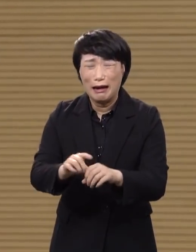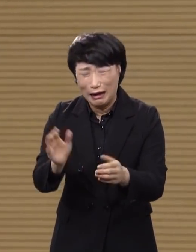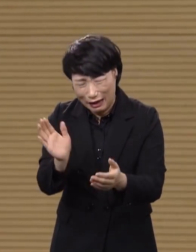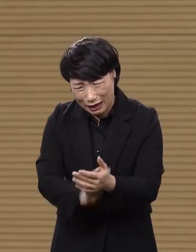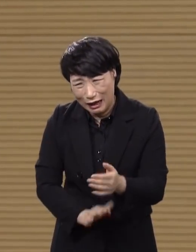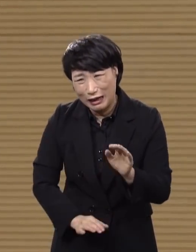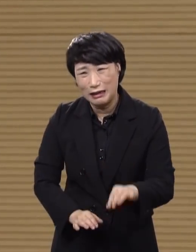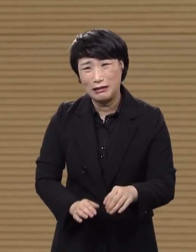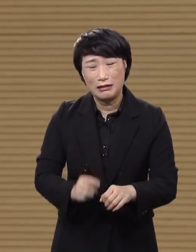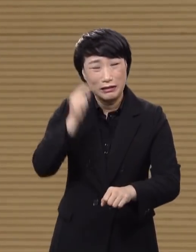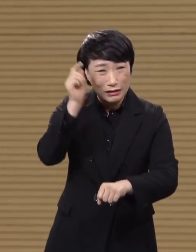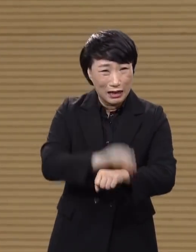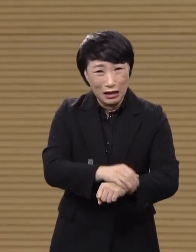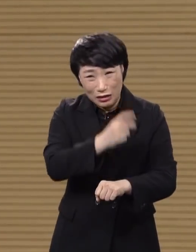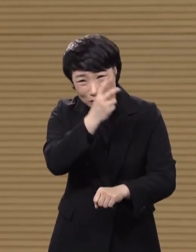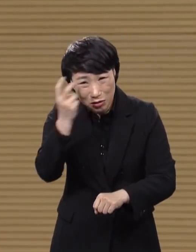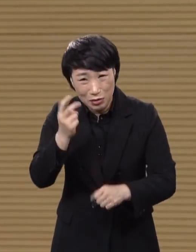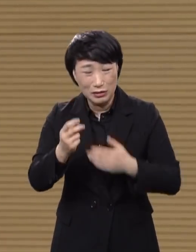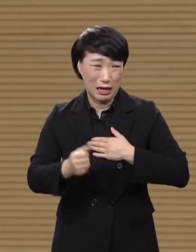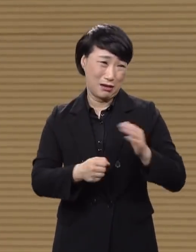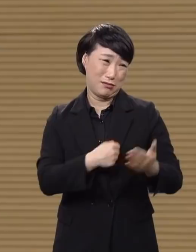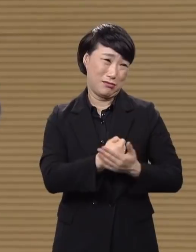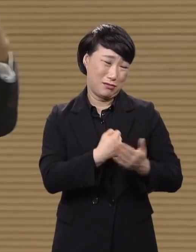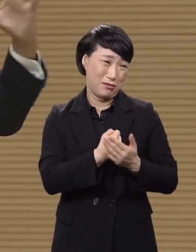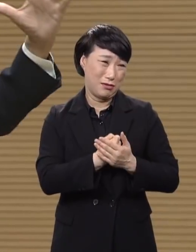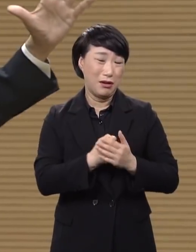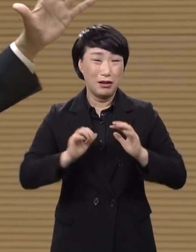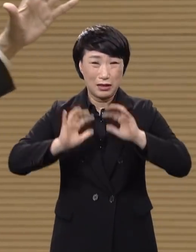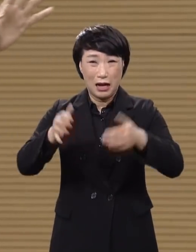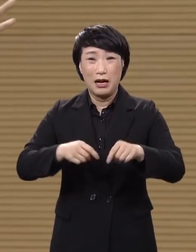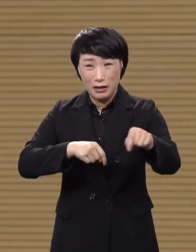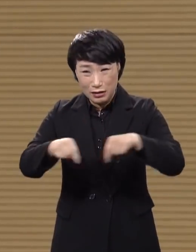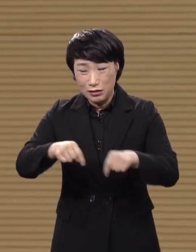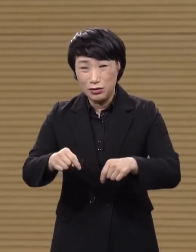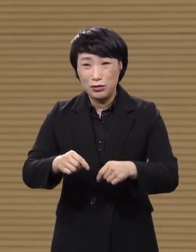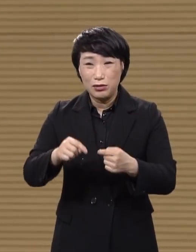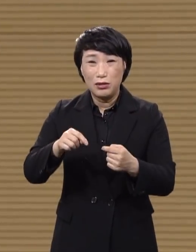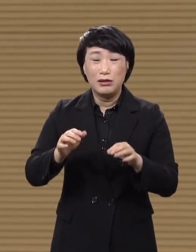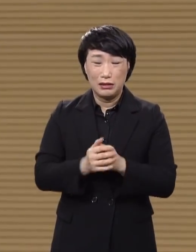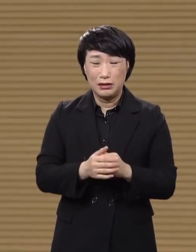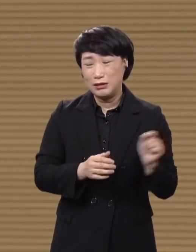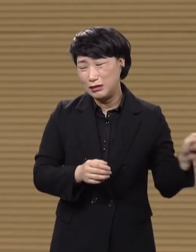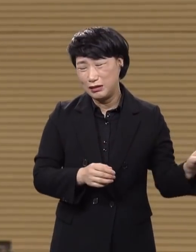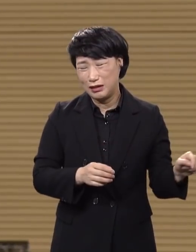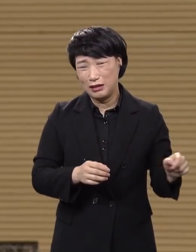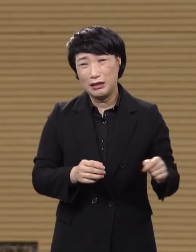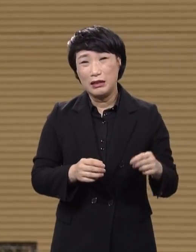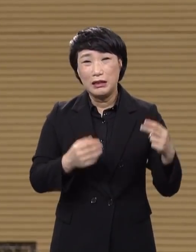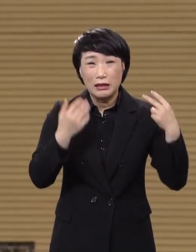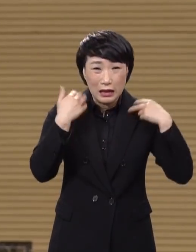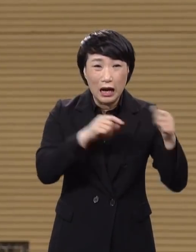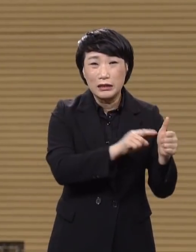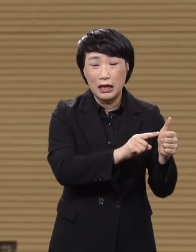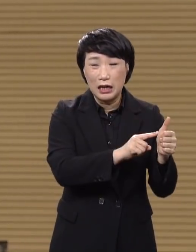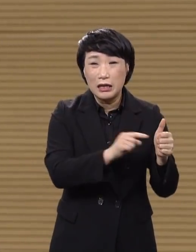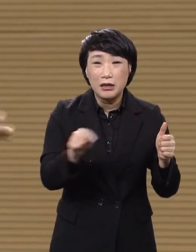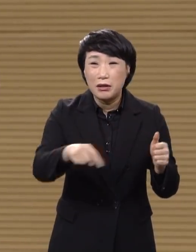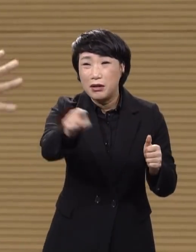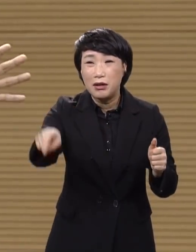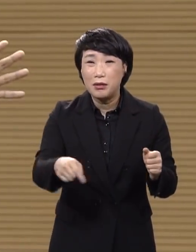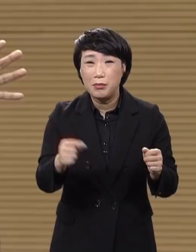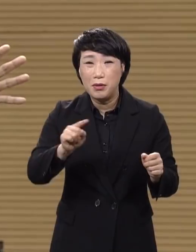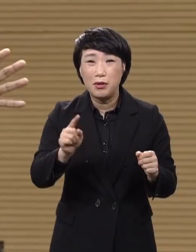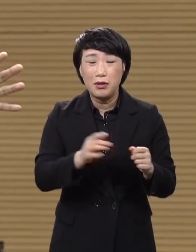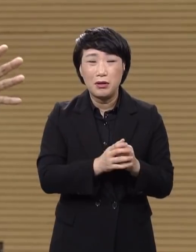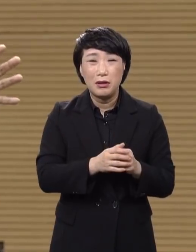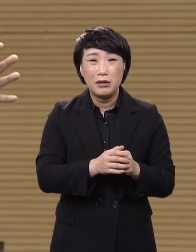지혜롭게 총명하게 나를 받들어 나라가 잘대로 운영해 나가는 이 다니엘이 저희보다 훨씬